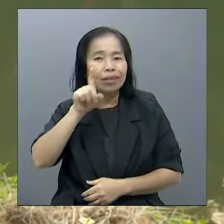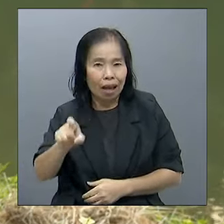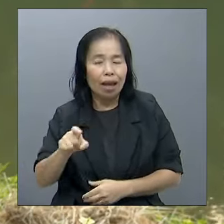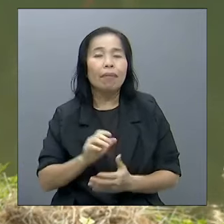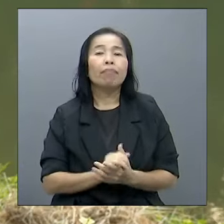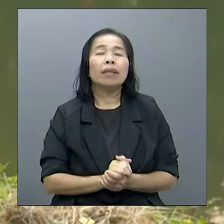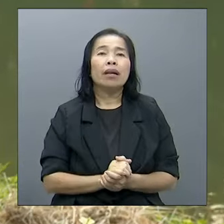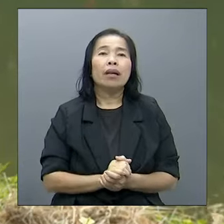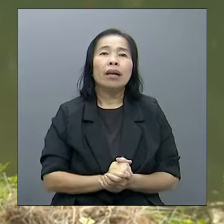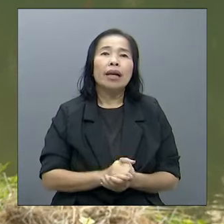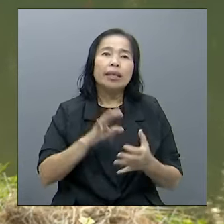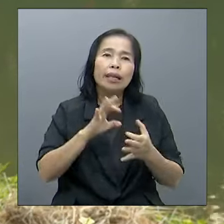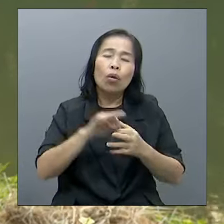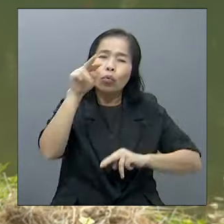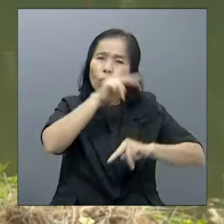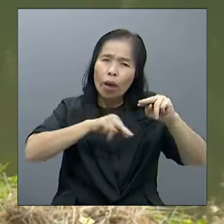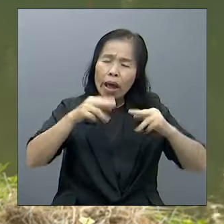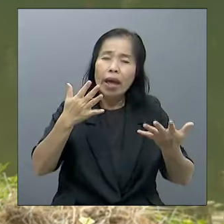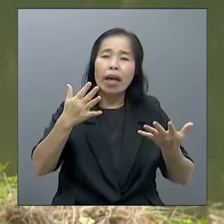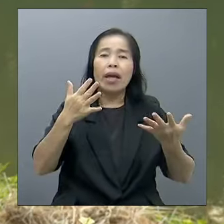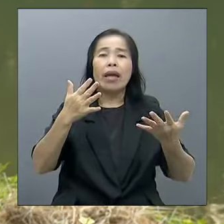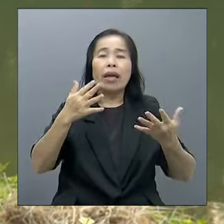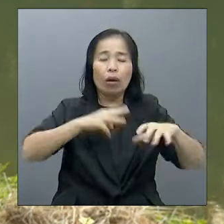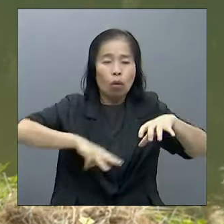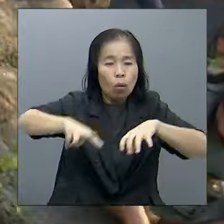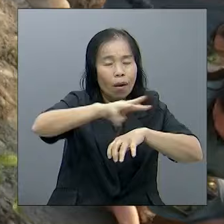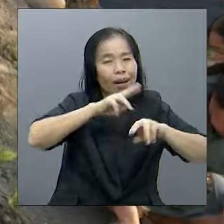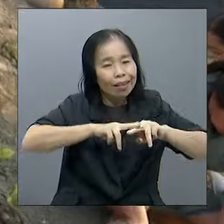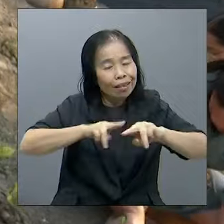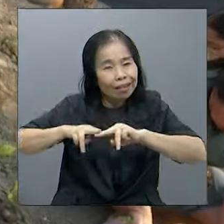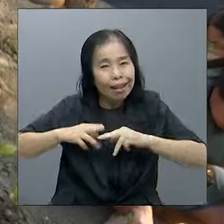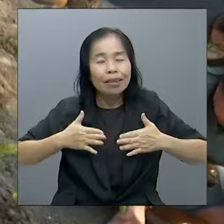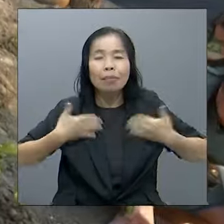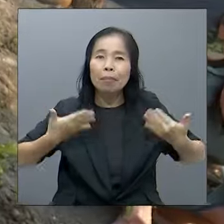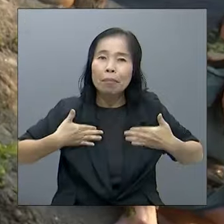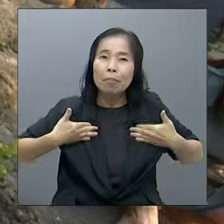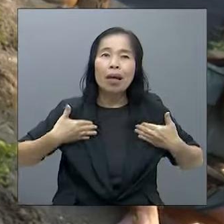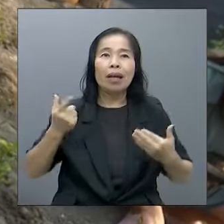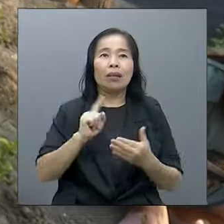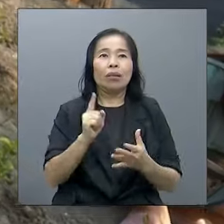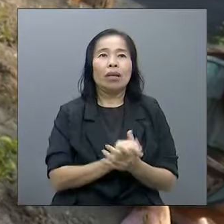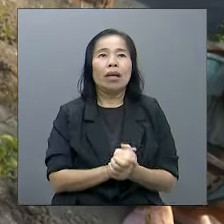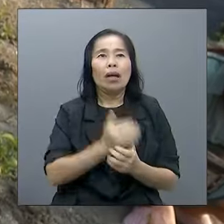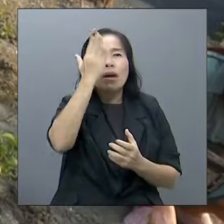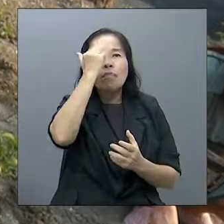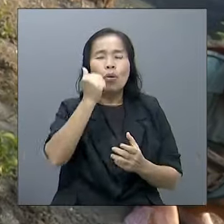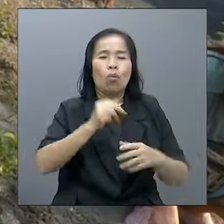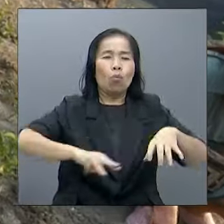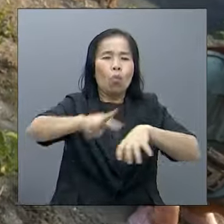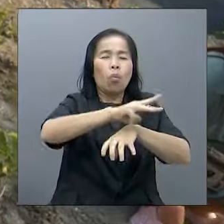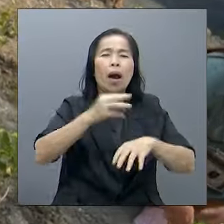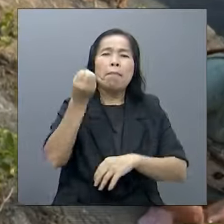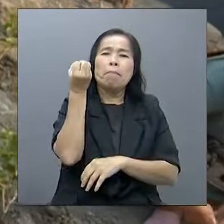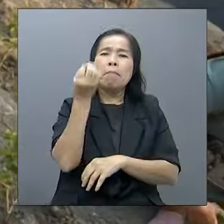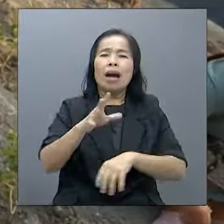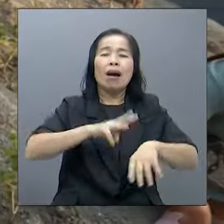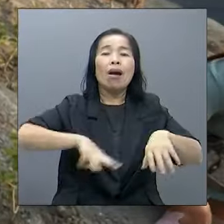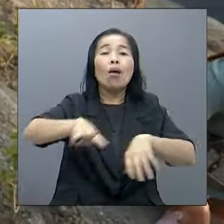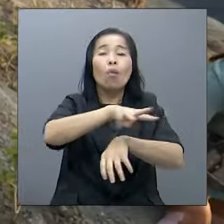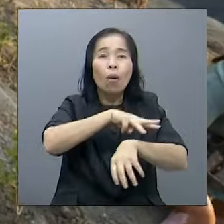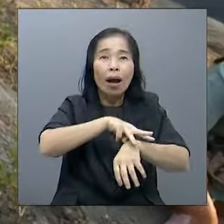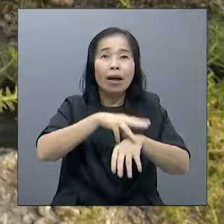ของการดูแลหรือว่าทำพื้นที่ให้มันน่าอยู่น่ามองเพิ่มมากขึ้นพื้นที่ที่มันไม่ได้ถูกใช้งานนะคะมันมีเยอะมากแต่ว่า